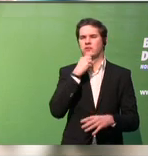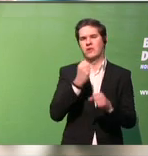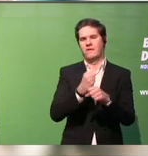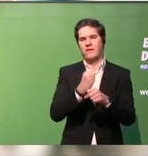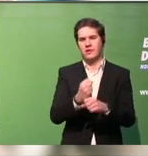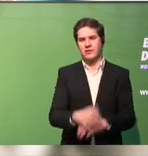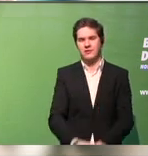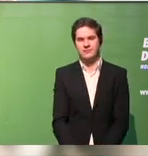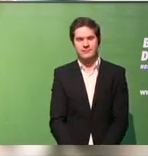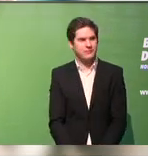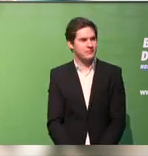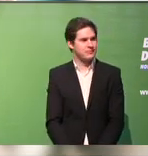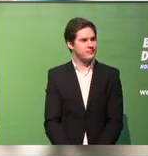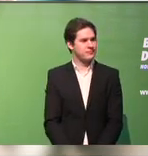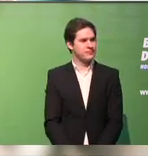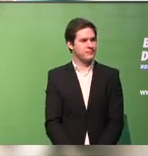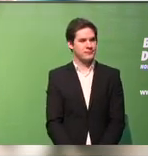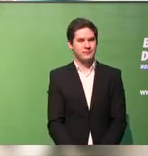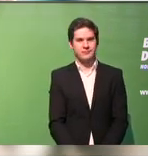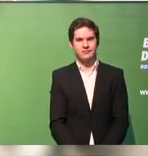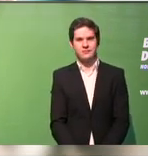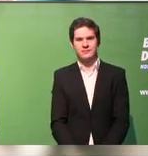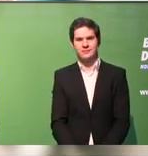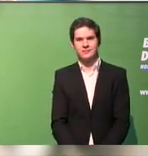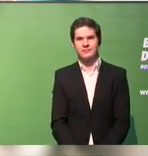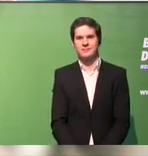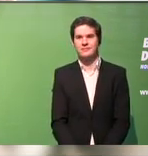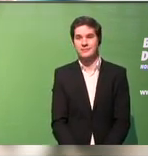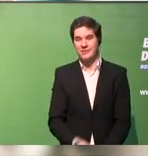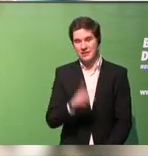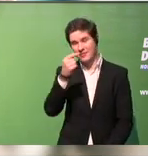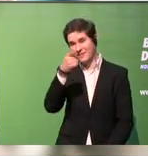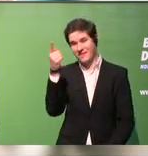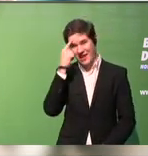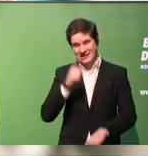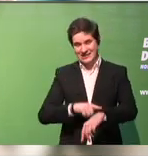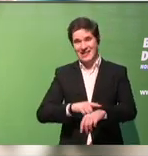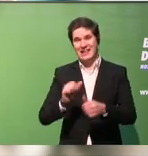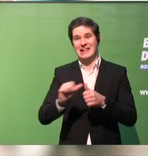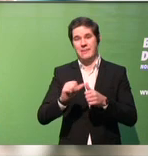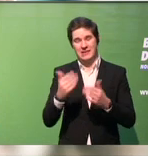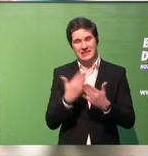könnten, denn die Zeit, ich möchte sagen, drängt.